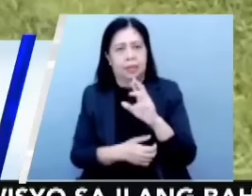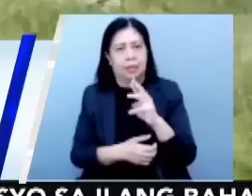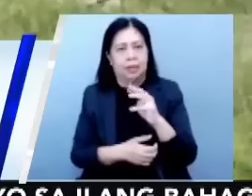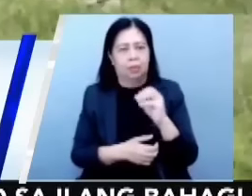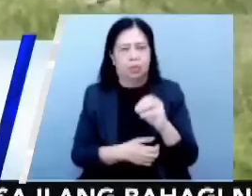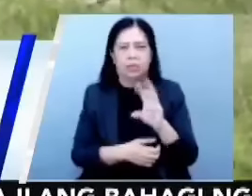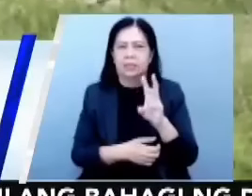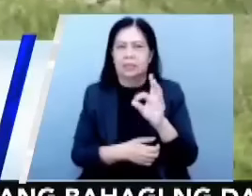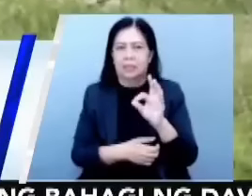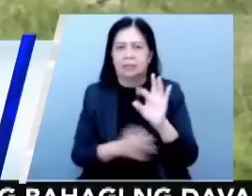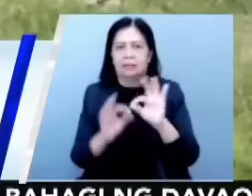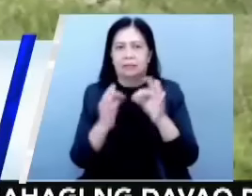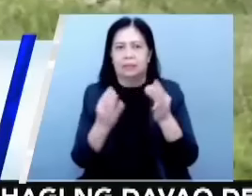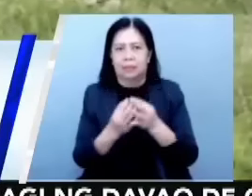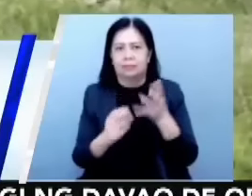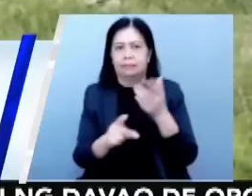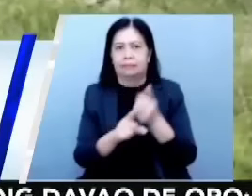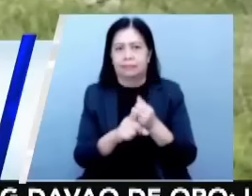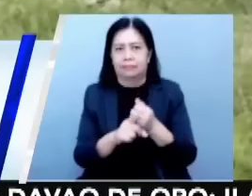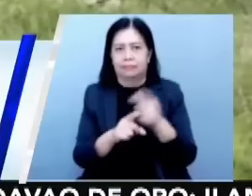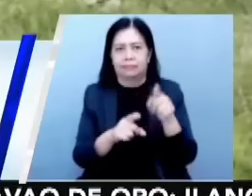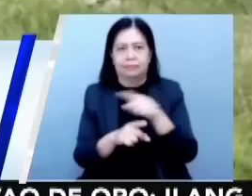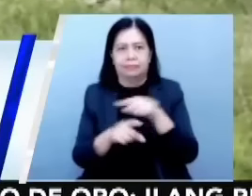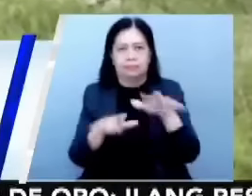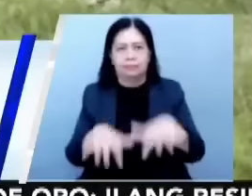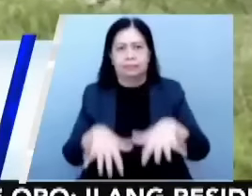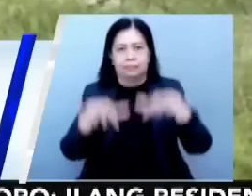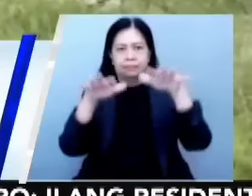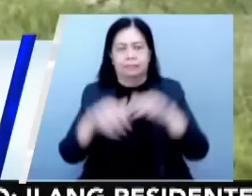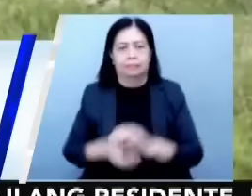apektado ng pagbaha sa lugar.